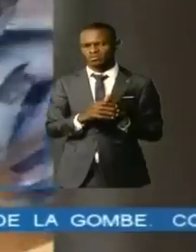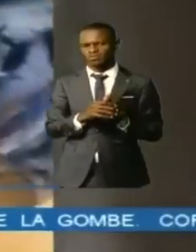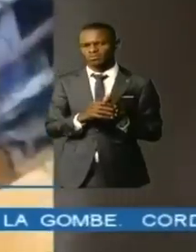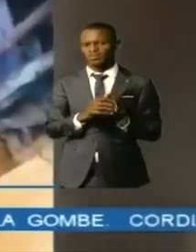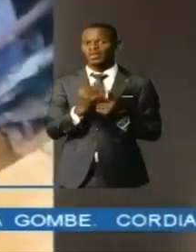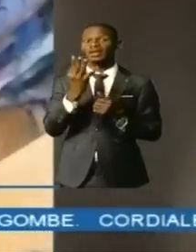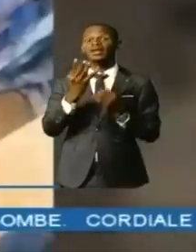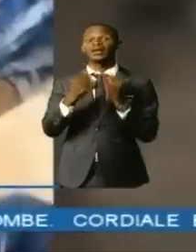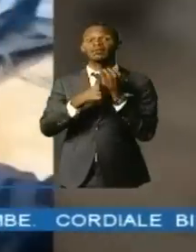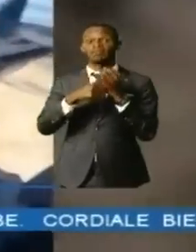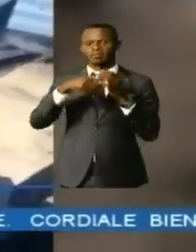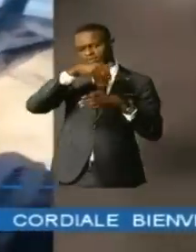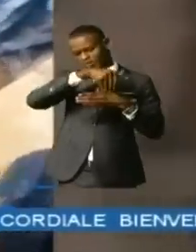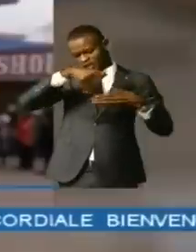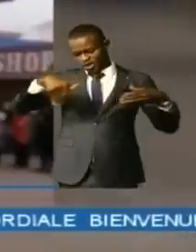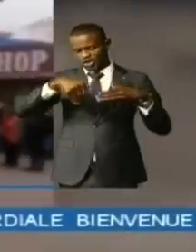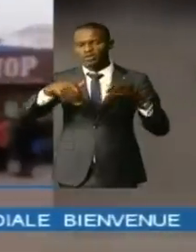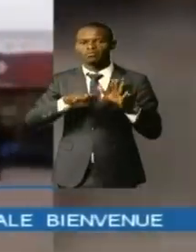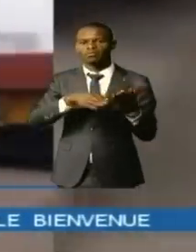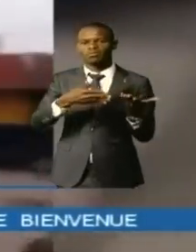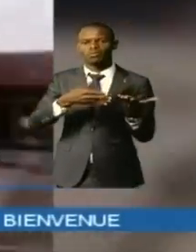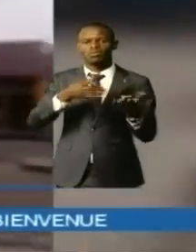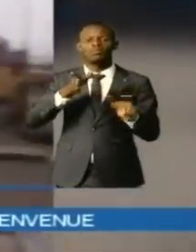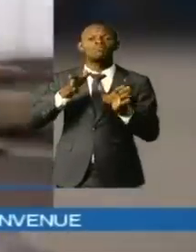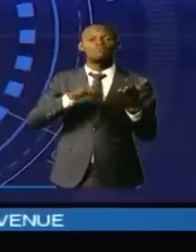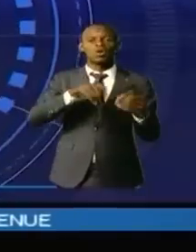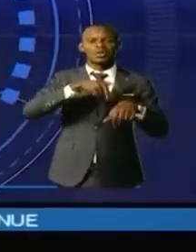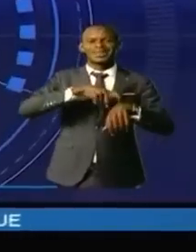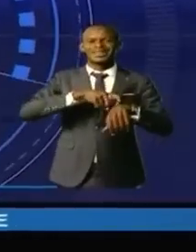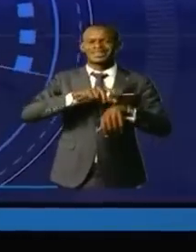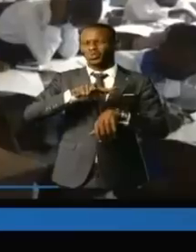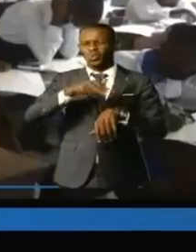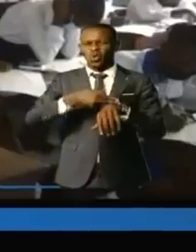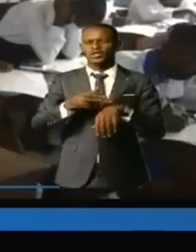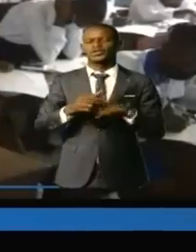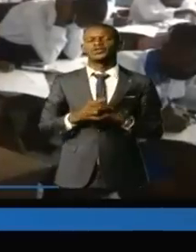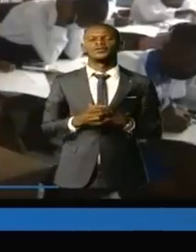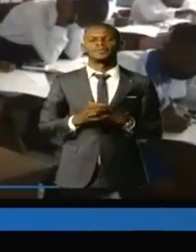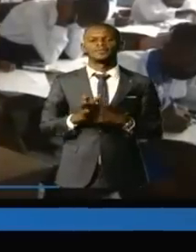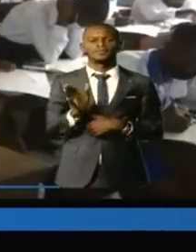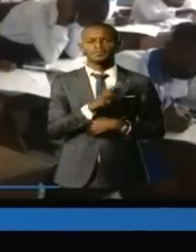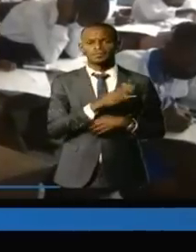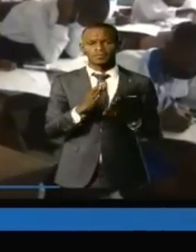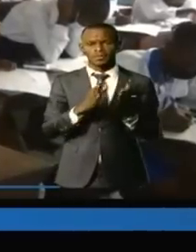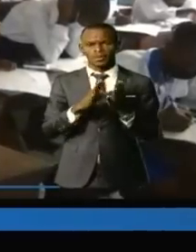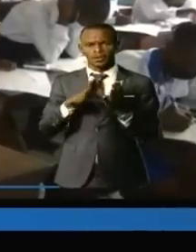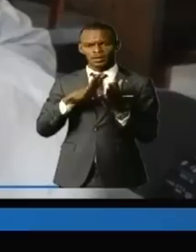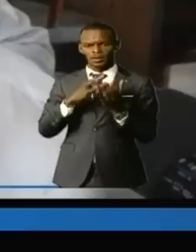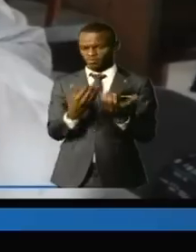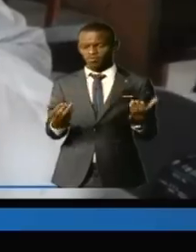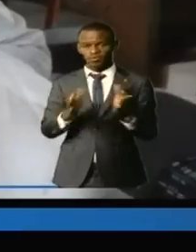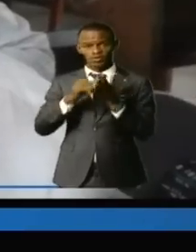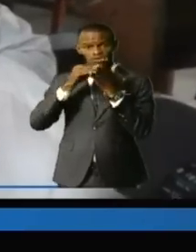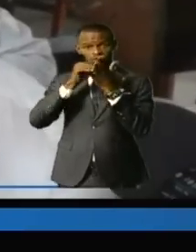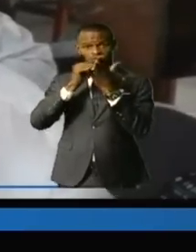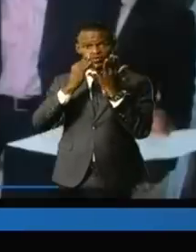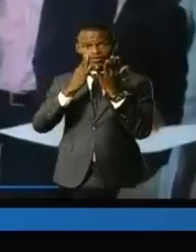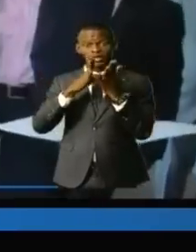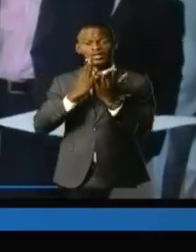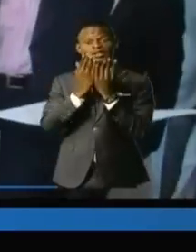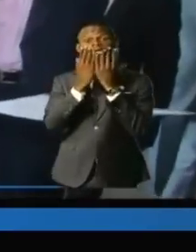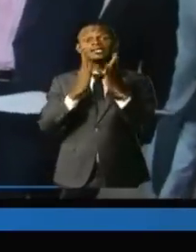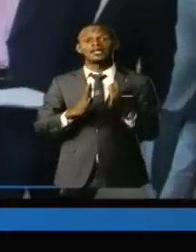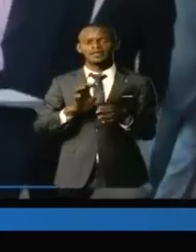s'est produit vers 3h du matin sur la route poids lourd. Les élèves finalistes du secondaire ont passé des épreuves